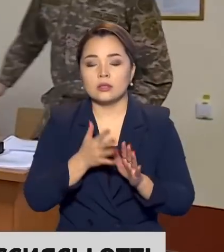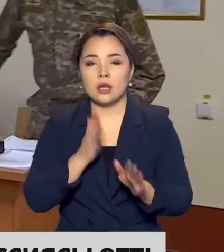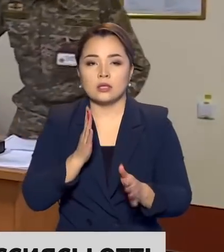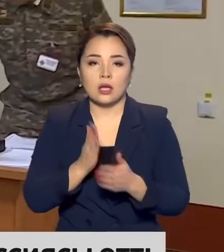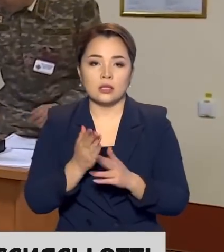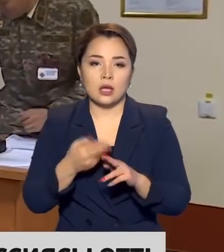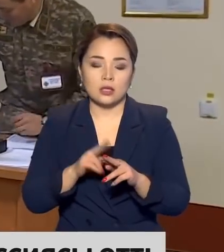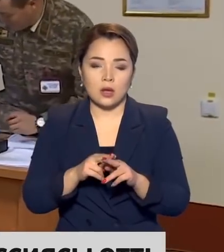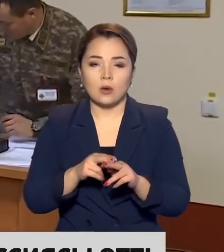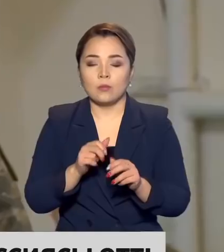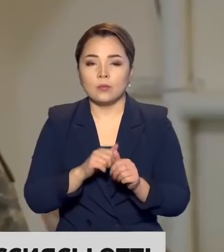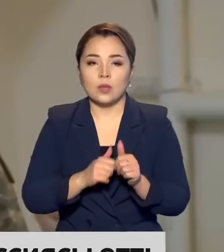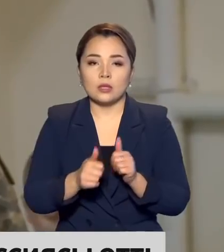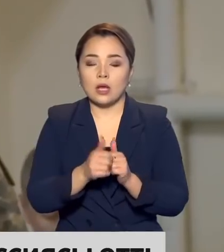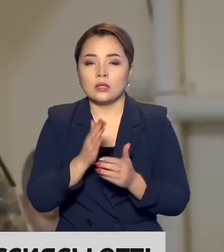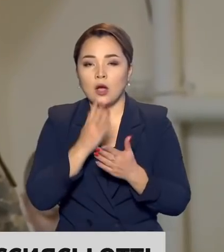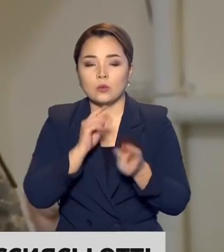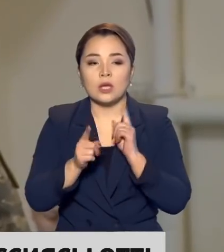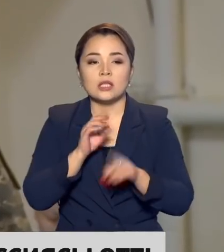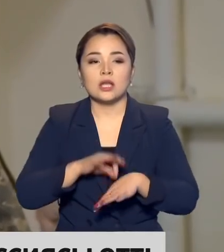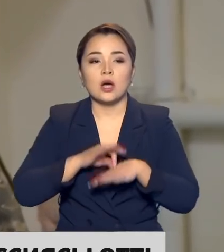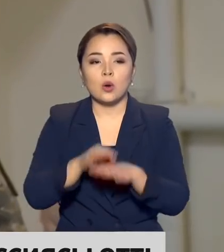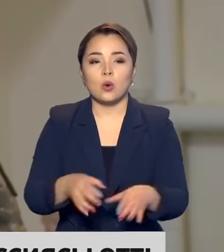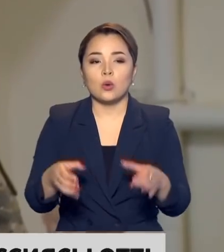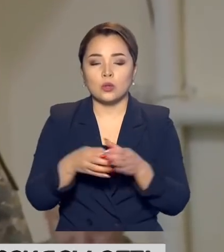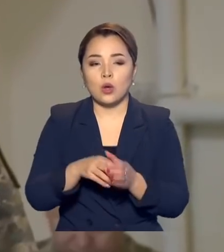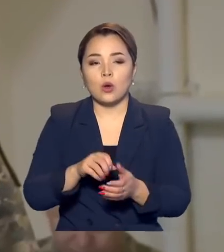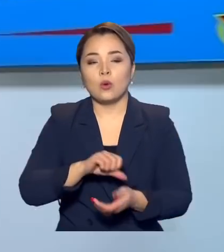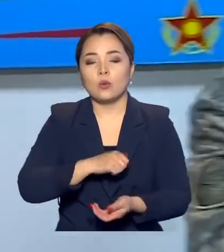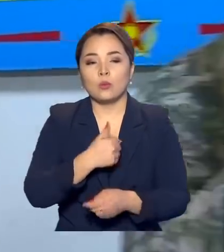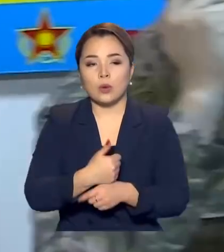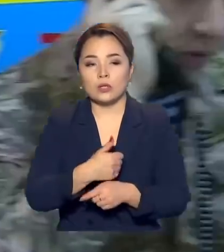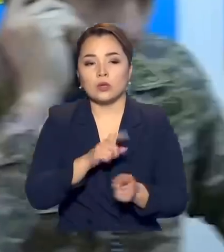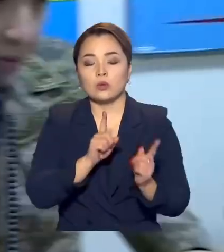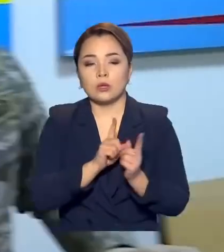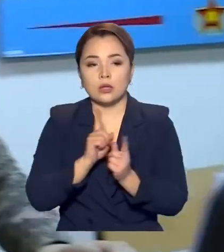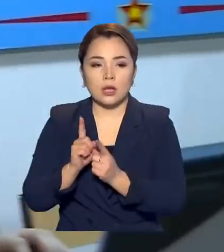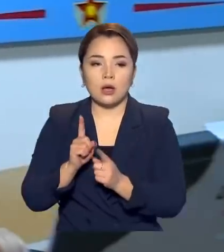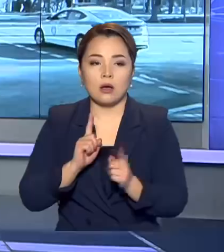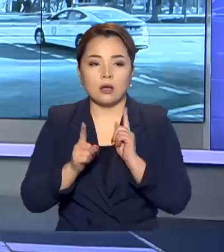онлайн сессиясы өтті. Оған ұйымға мүше елдердің басшылары қатысты.